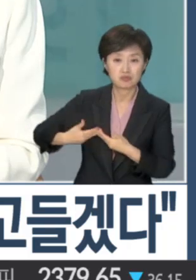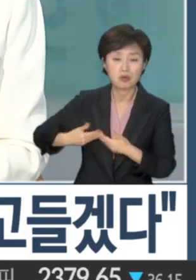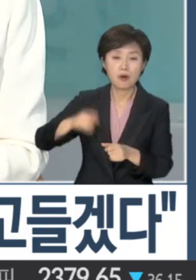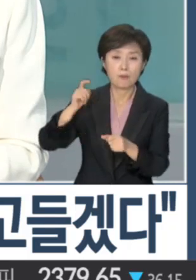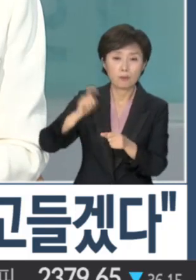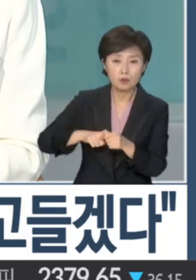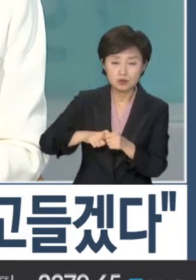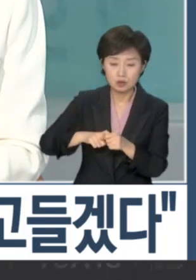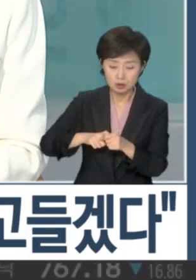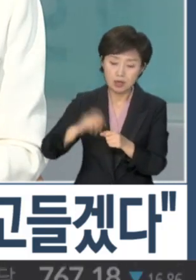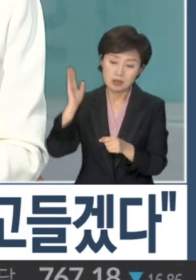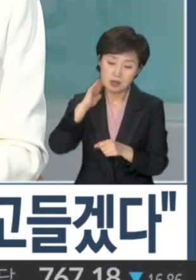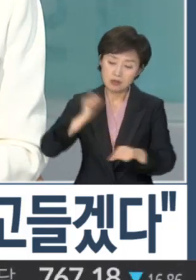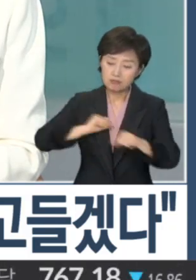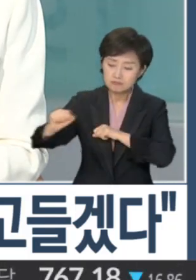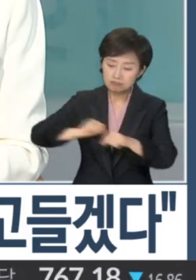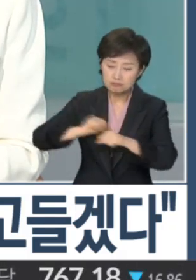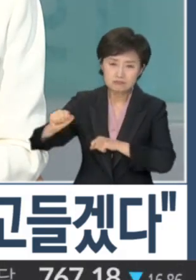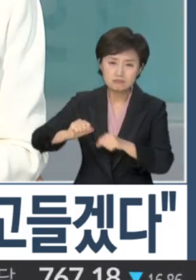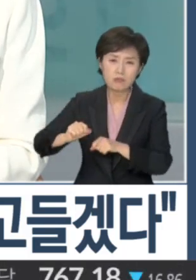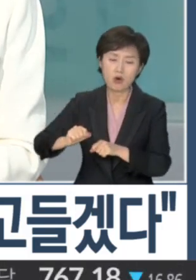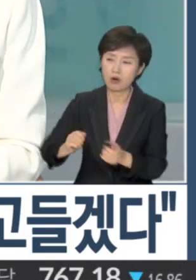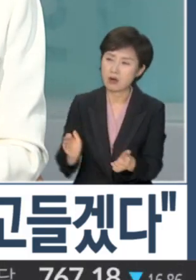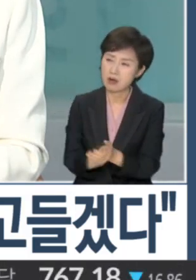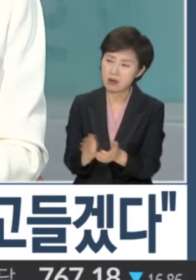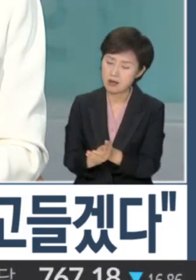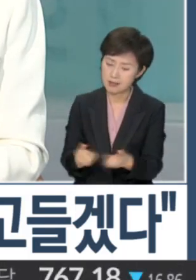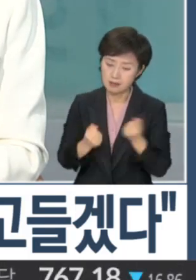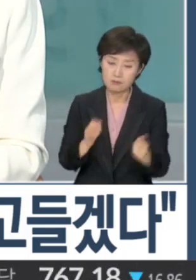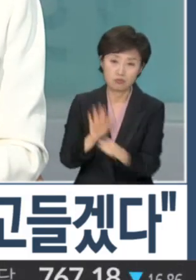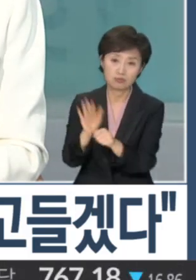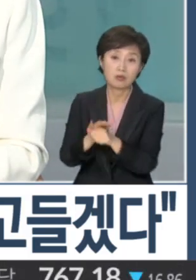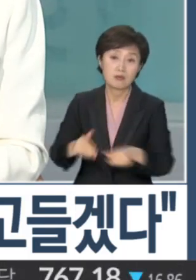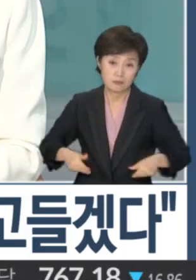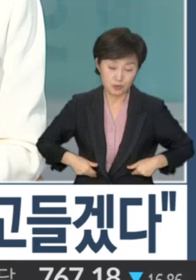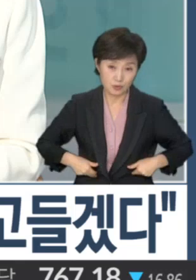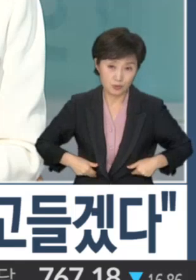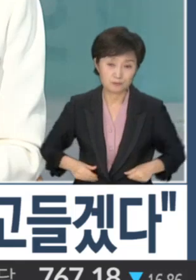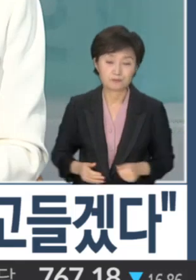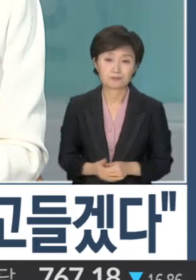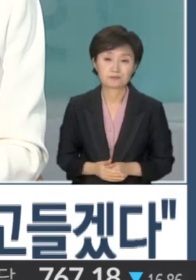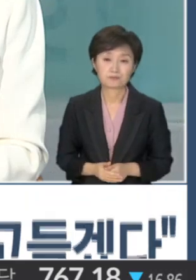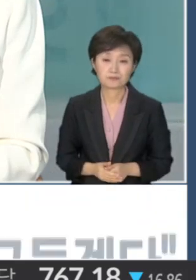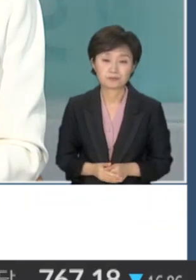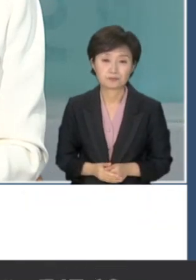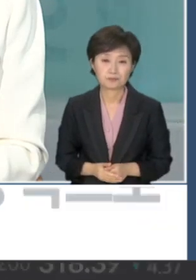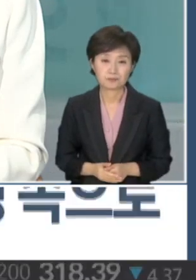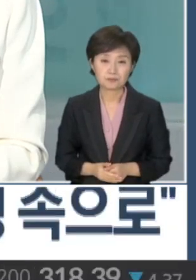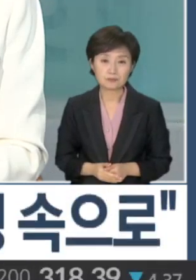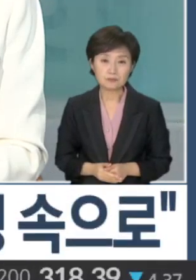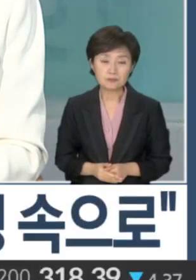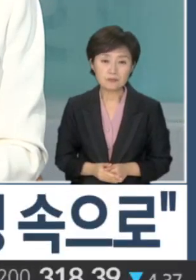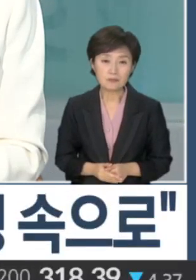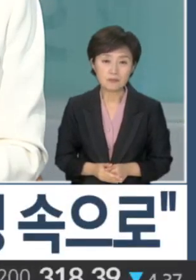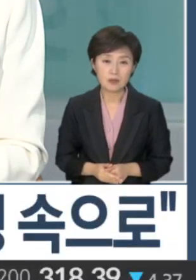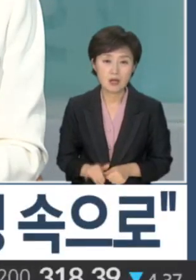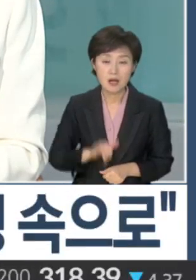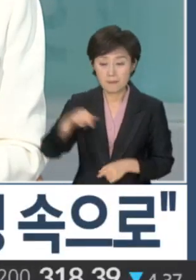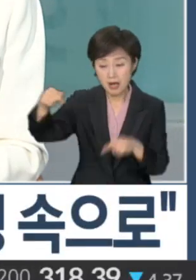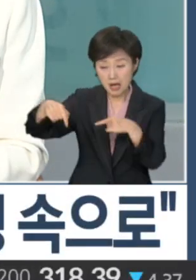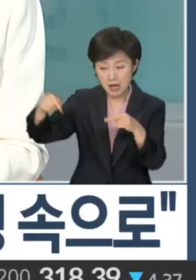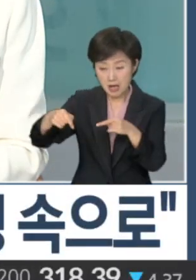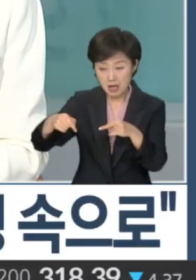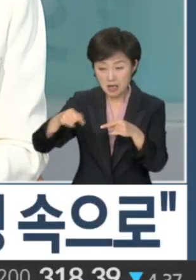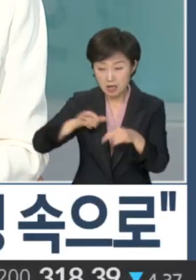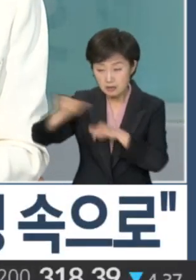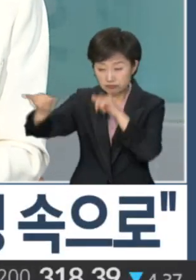정도의 대통령의 행보에 대해서 오히려 좀 박수도 치고 힘을 실어줘야 될 대목이 있다고 보고요. 외치에 너무 많은 부분들이 집중해 있었던 것